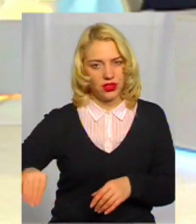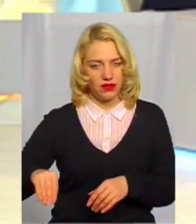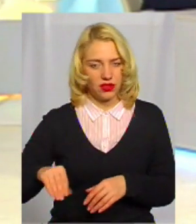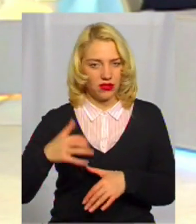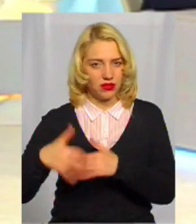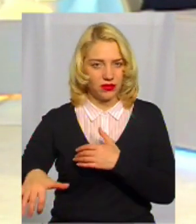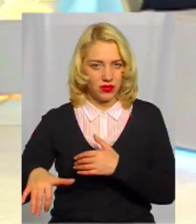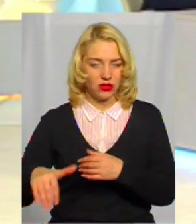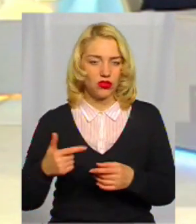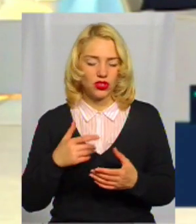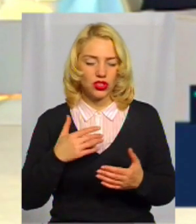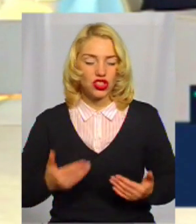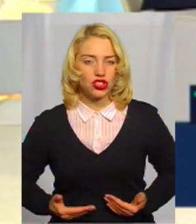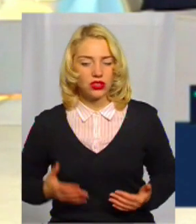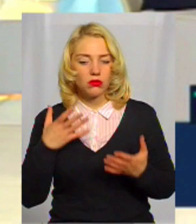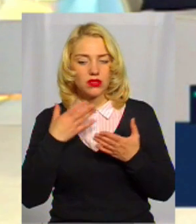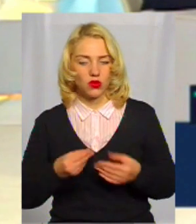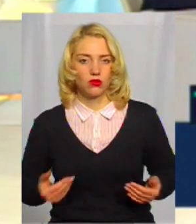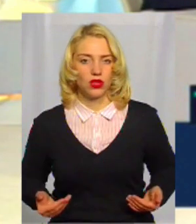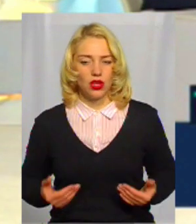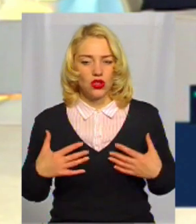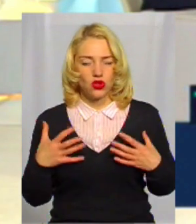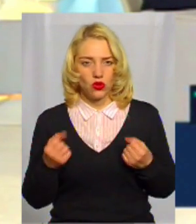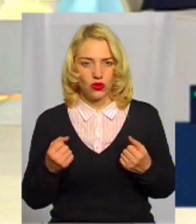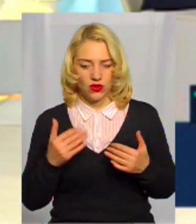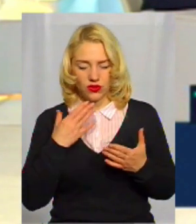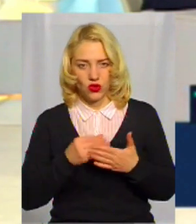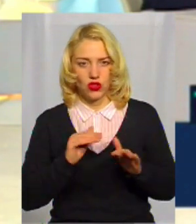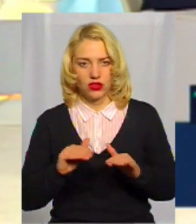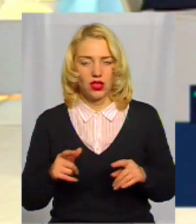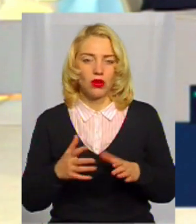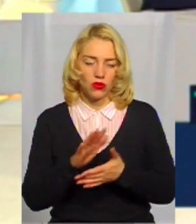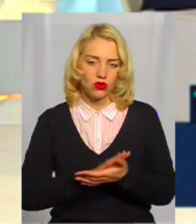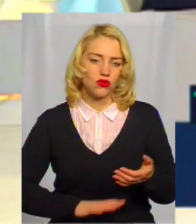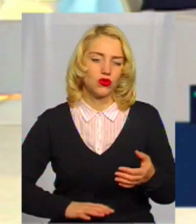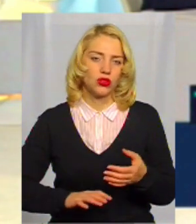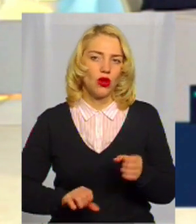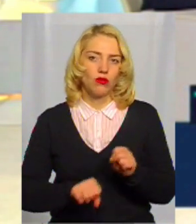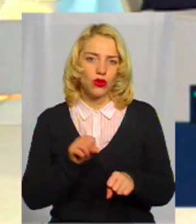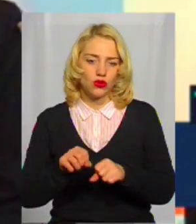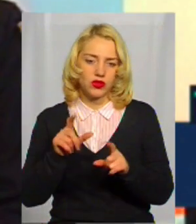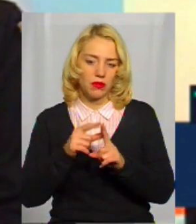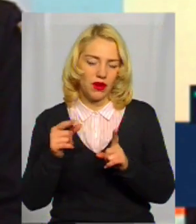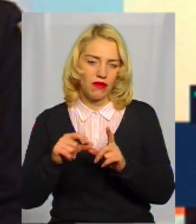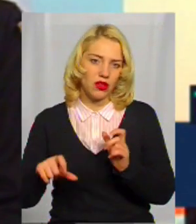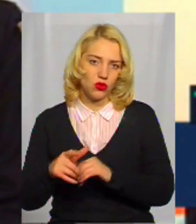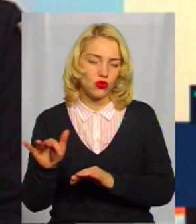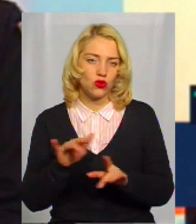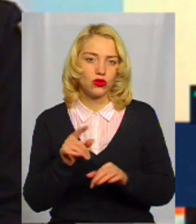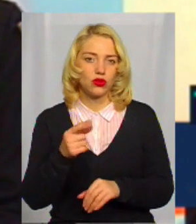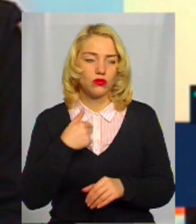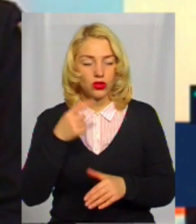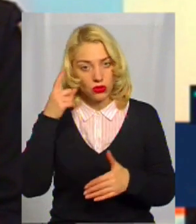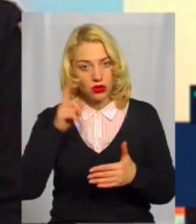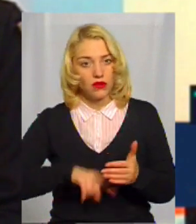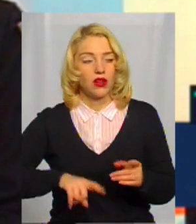нехтуючи життям своїх і здоров'я своїх дітей, вони продовжують порушувати ці правила дорожнього руху. Тому сподіваємося, що люди